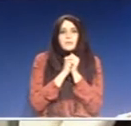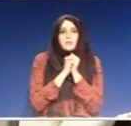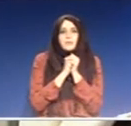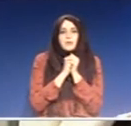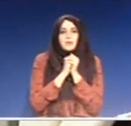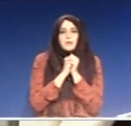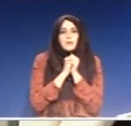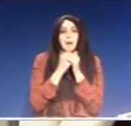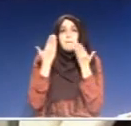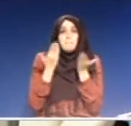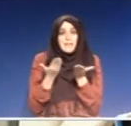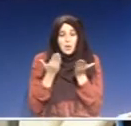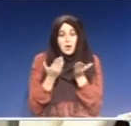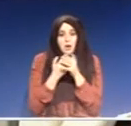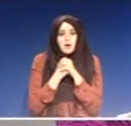وفضينارا سورة